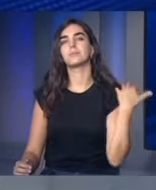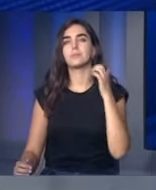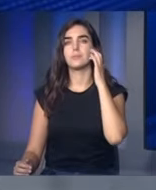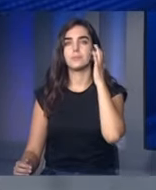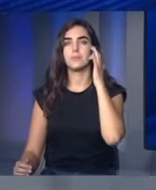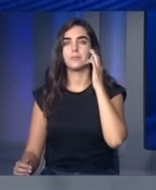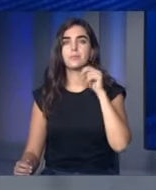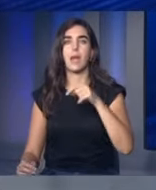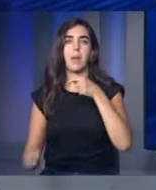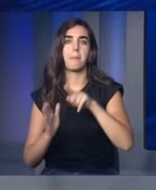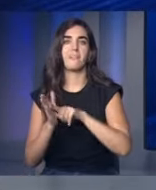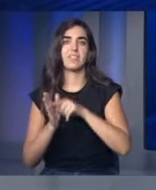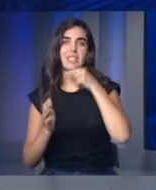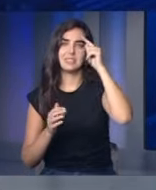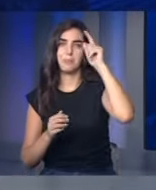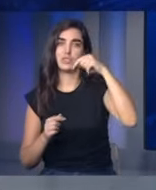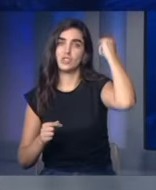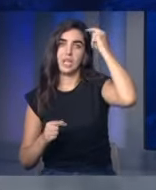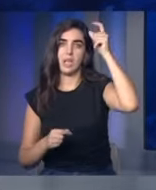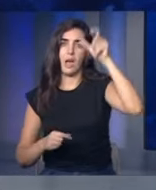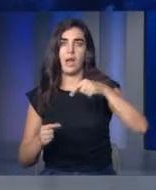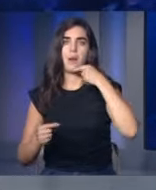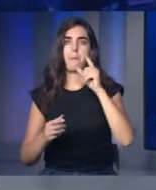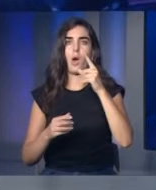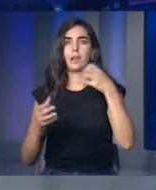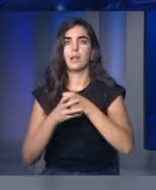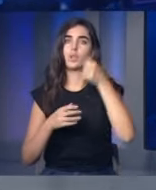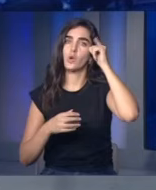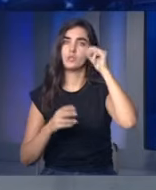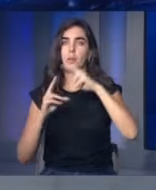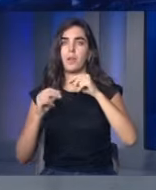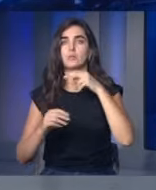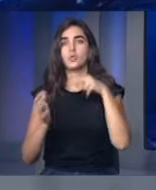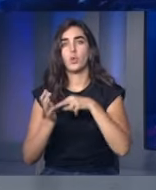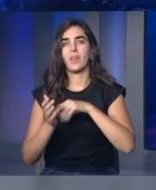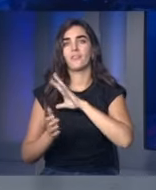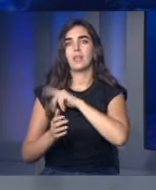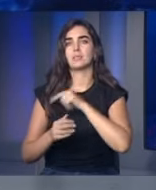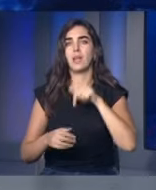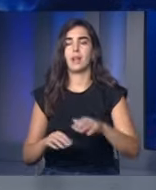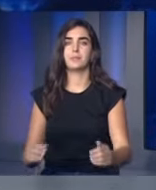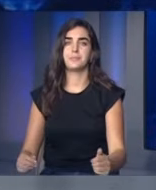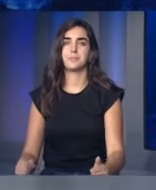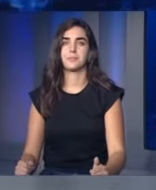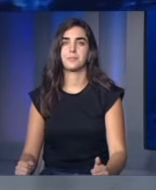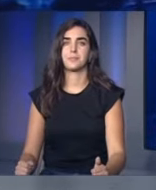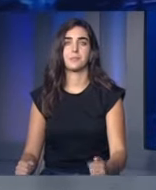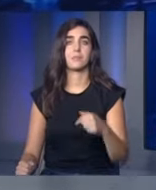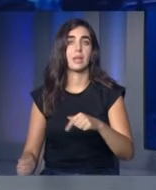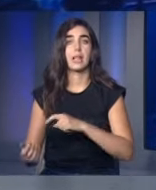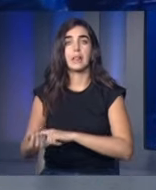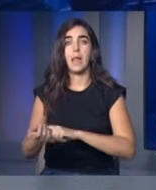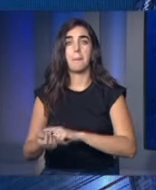المفتي الجعفري الممتاز الشيخ أحمد قبلان توجه برسالة إلى الموحدين دروز في لبنان وسوريا وفلسطين: الدم